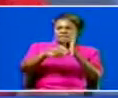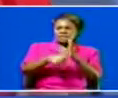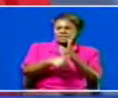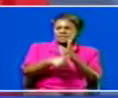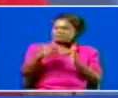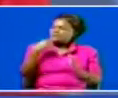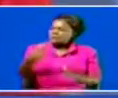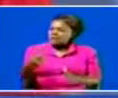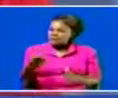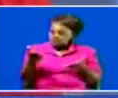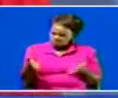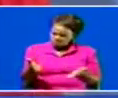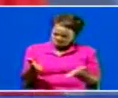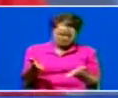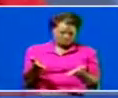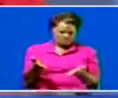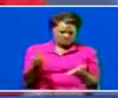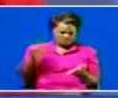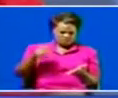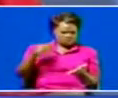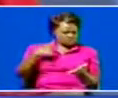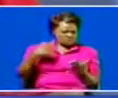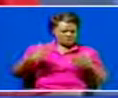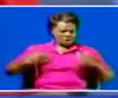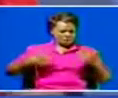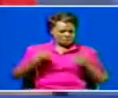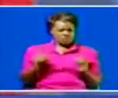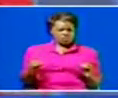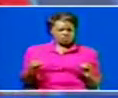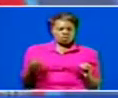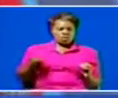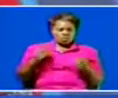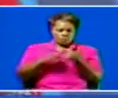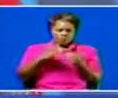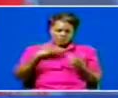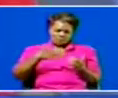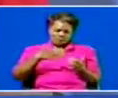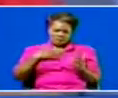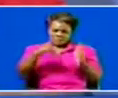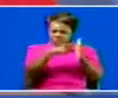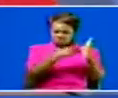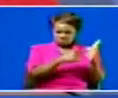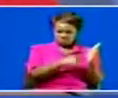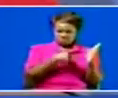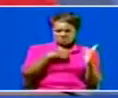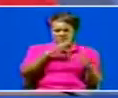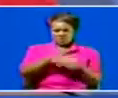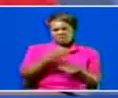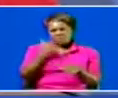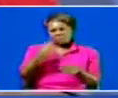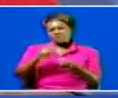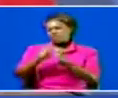Basi mwambie, leo hapa mke wangu, mimi sikupendezewa. Leo mke wangu nina hii 100 tu nilopata mbele na nyuma.